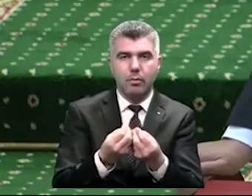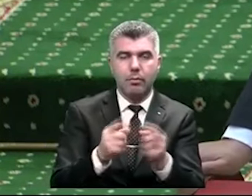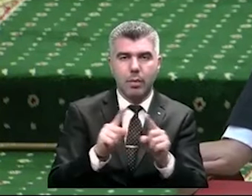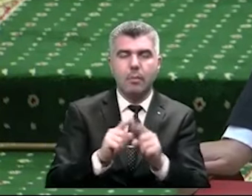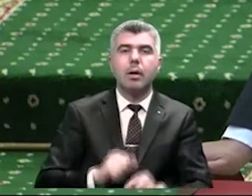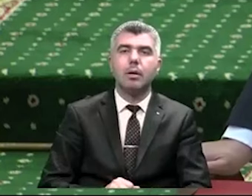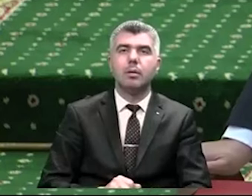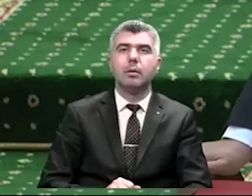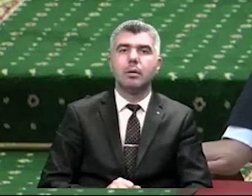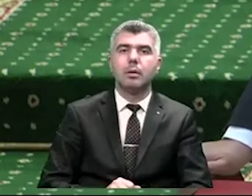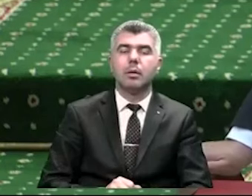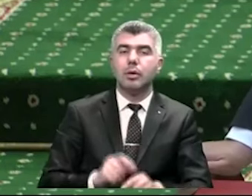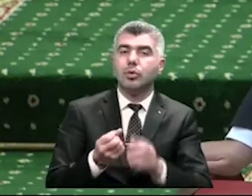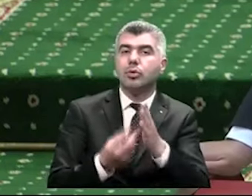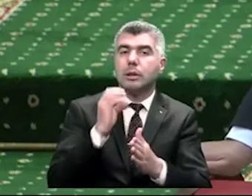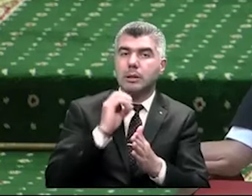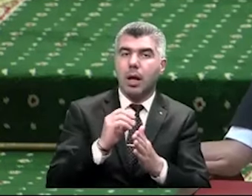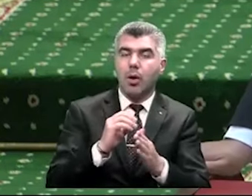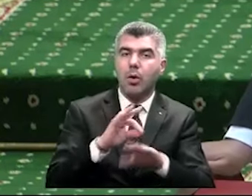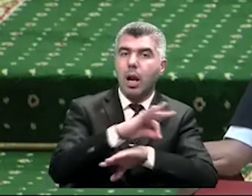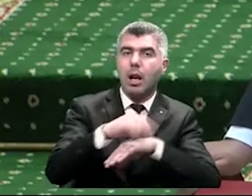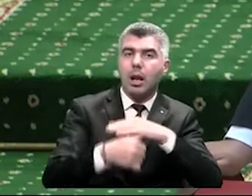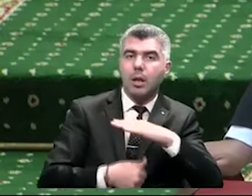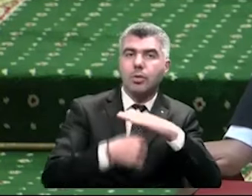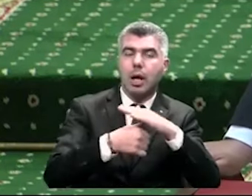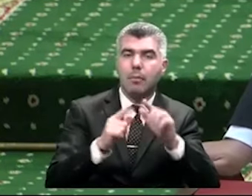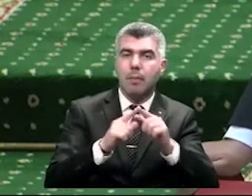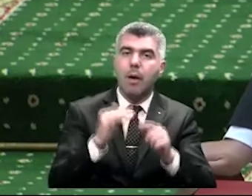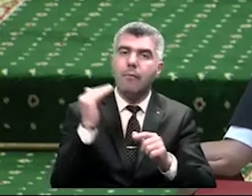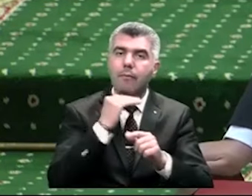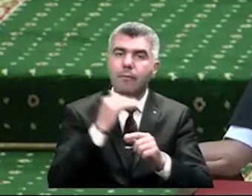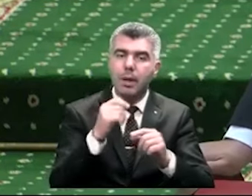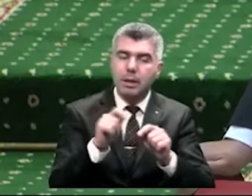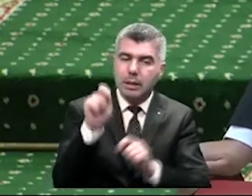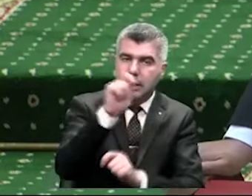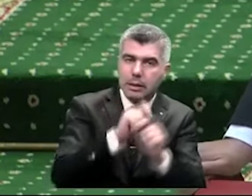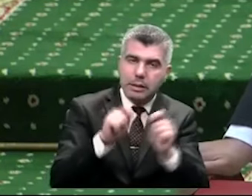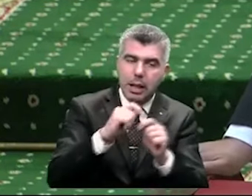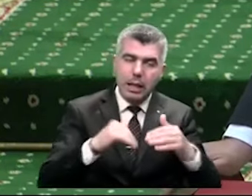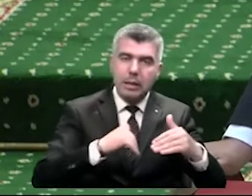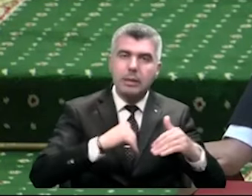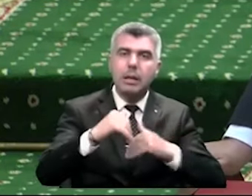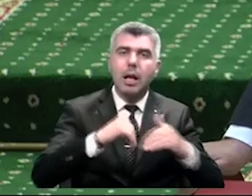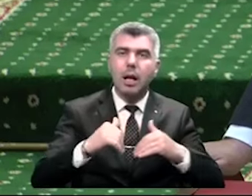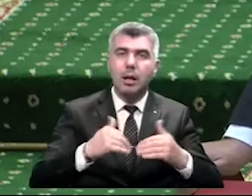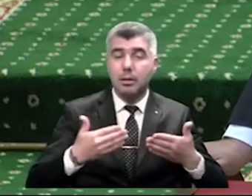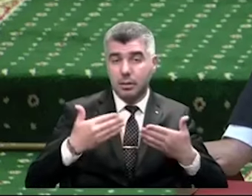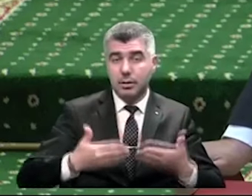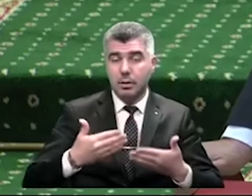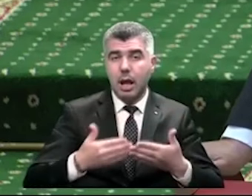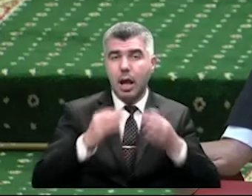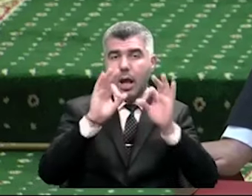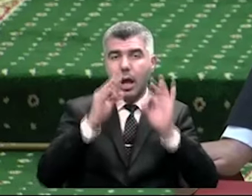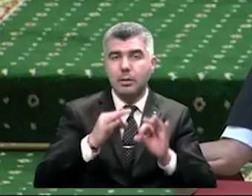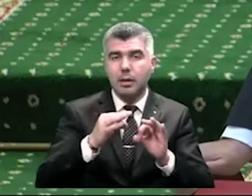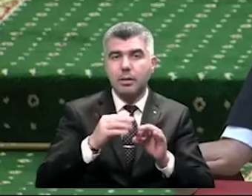الطرقيه الهدف ديالها وهو تسريع وثيره اصلاح عدد المقاطع الطرقيه الخطيره والحد في العدد من النقط